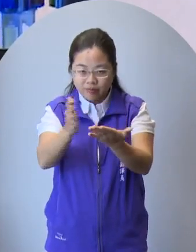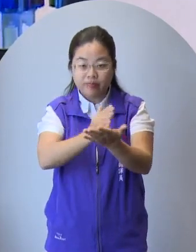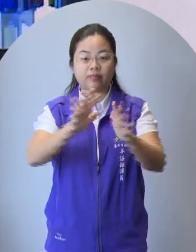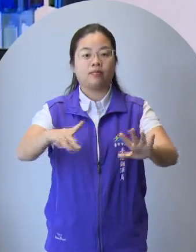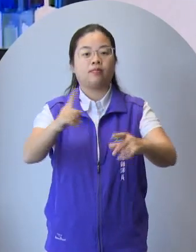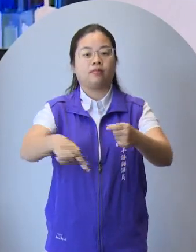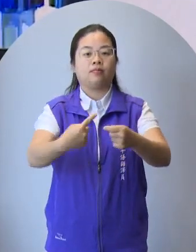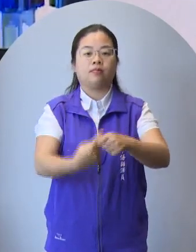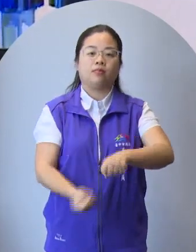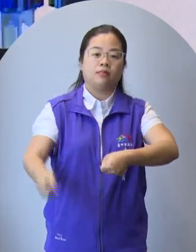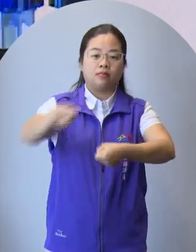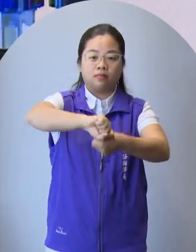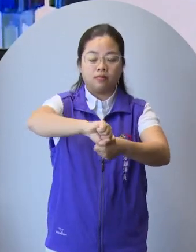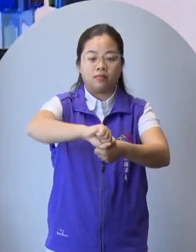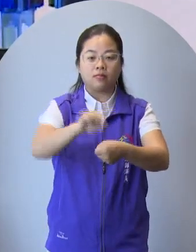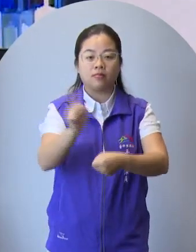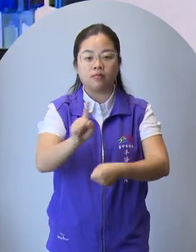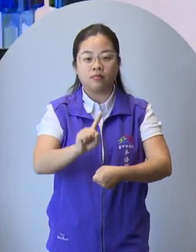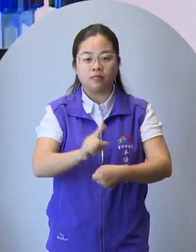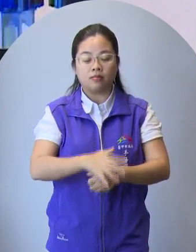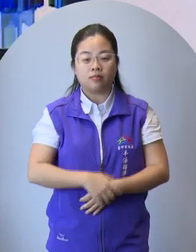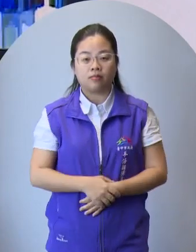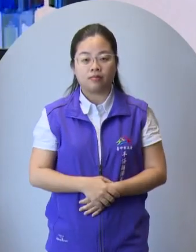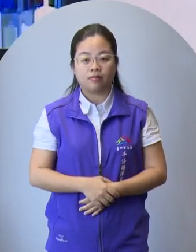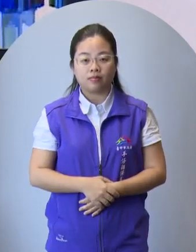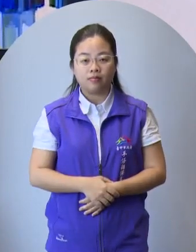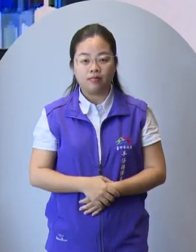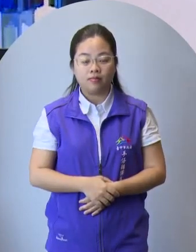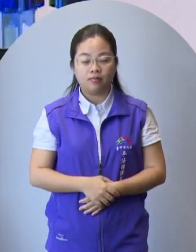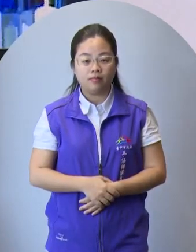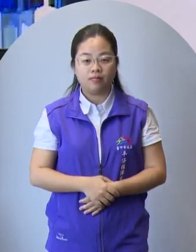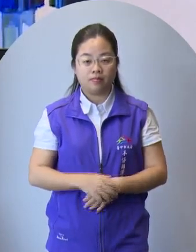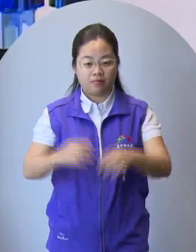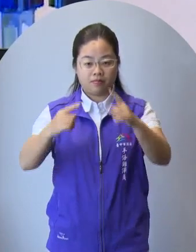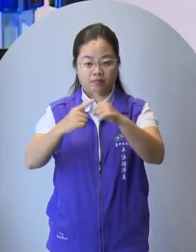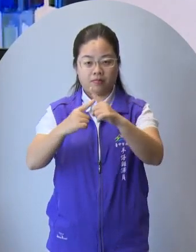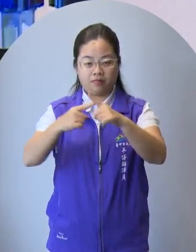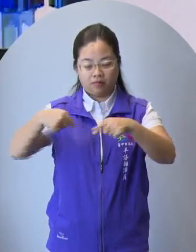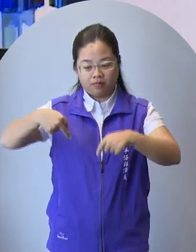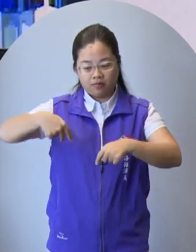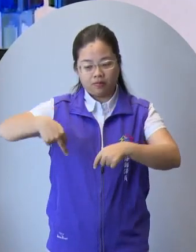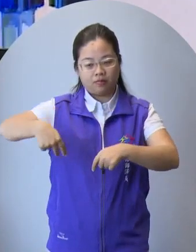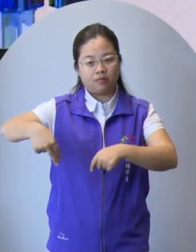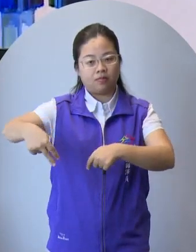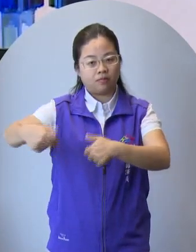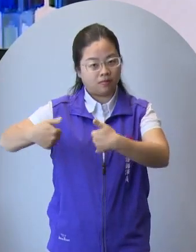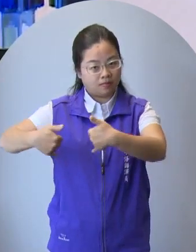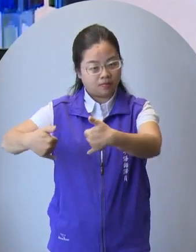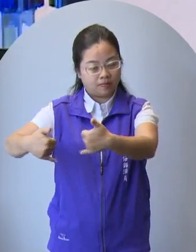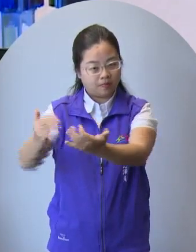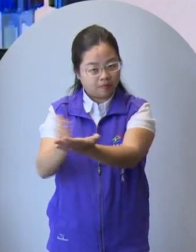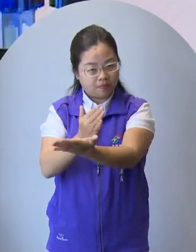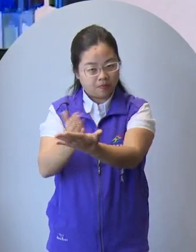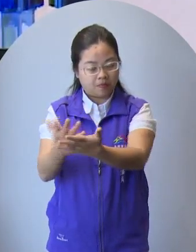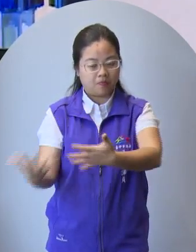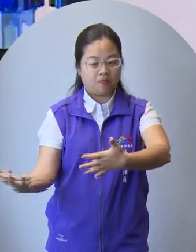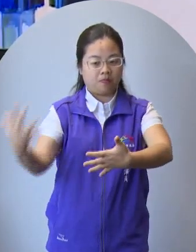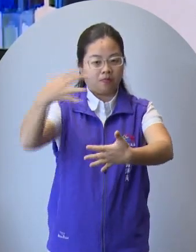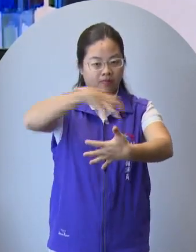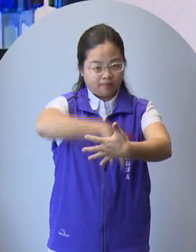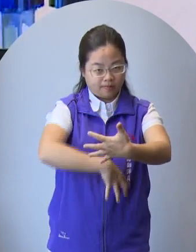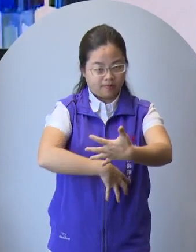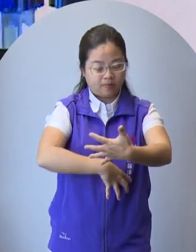今年呢，它有把这个人行环境安全考核列入，第一次列